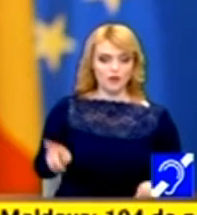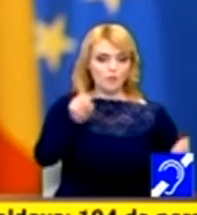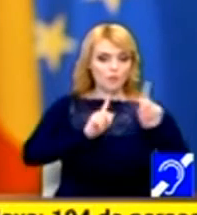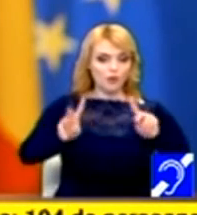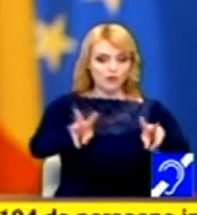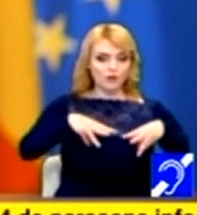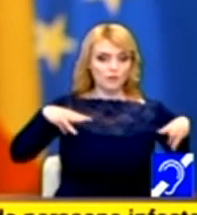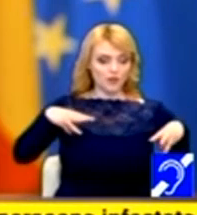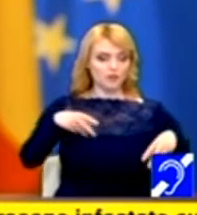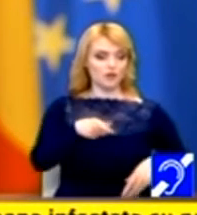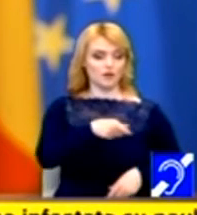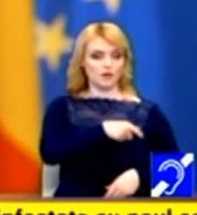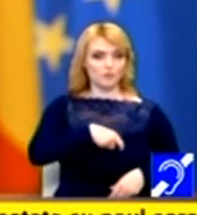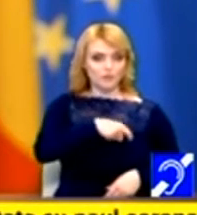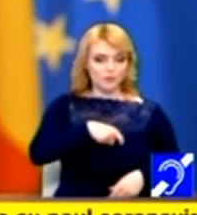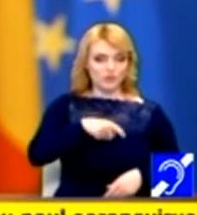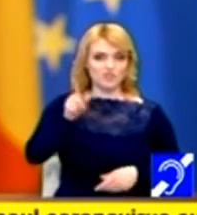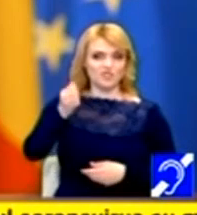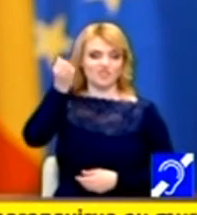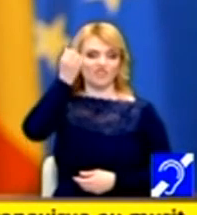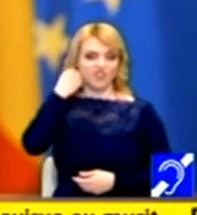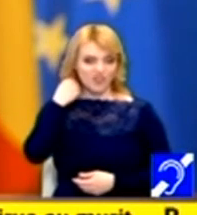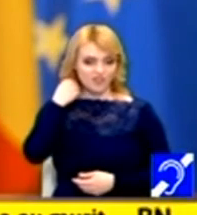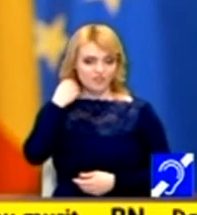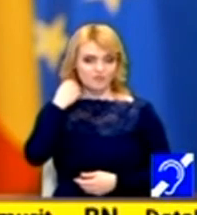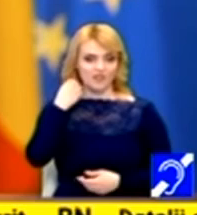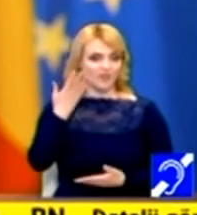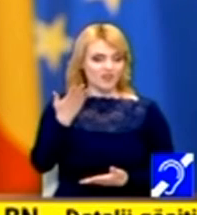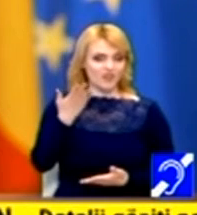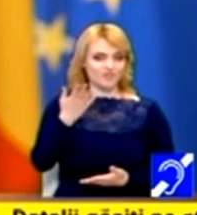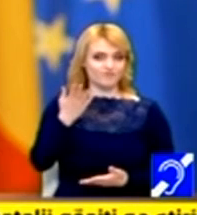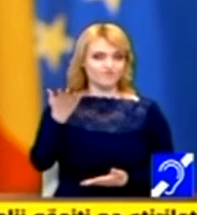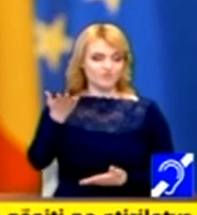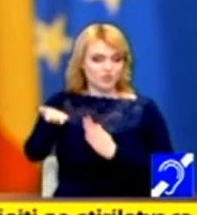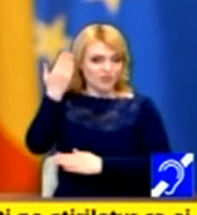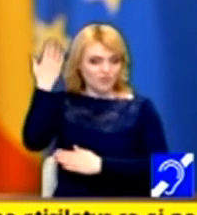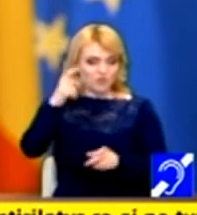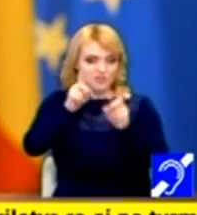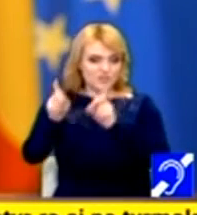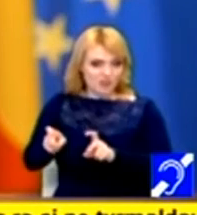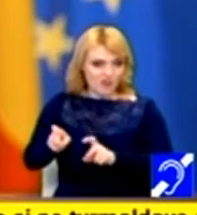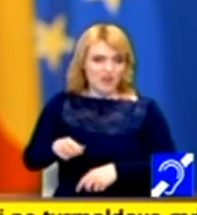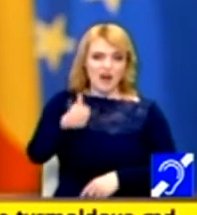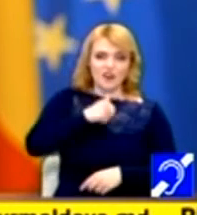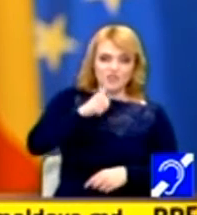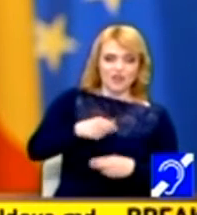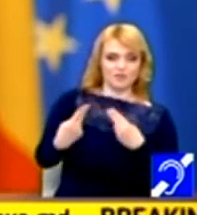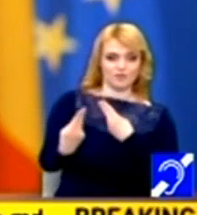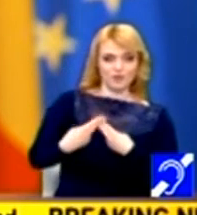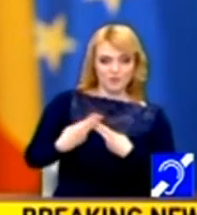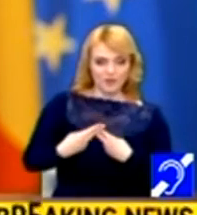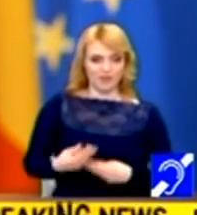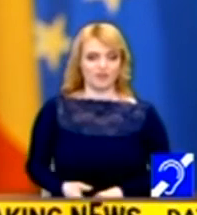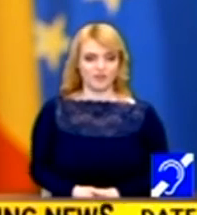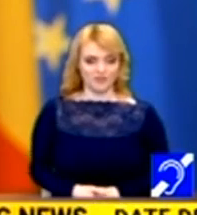Parlament politicieni vechi și retrograzi au încercat să dărâme și modestele instrumente pe care